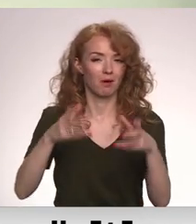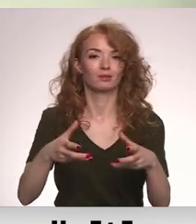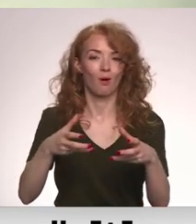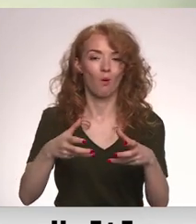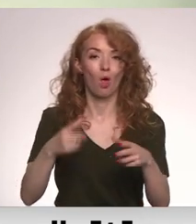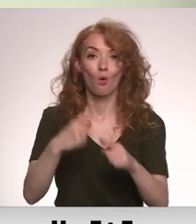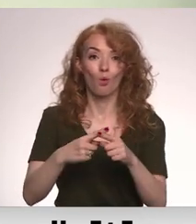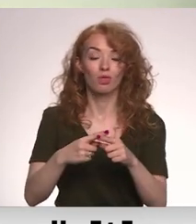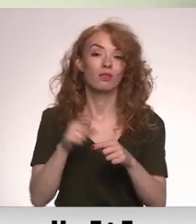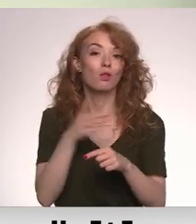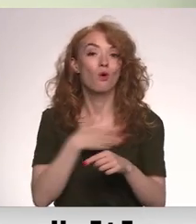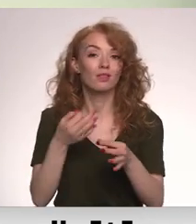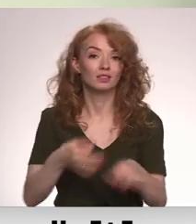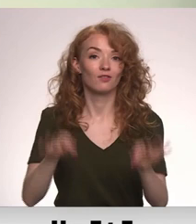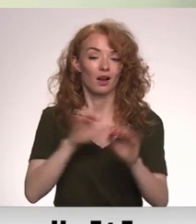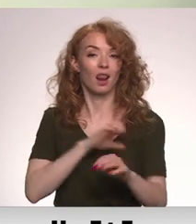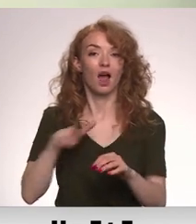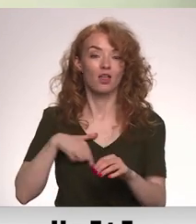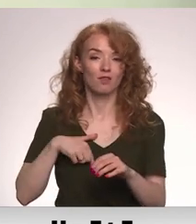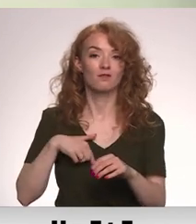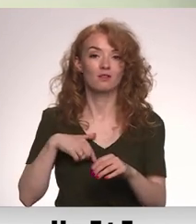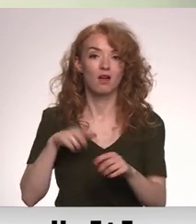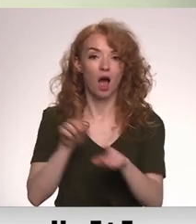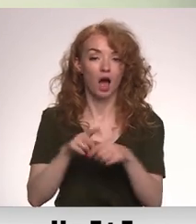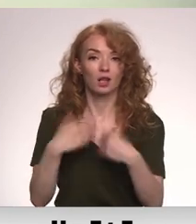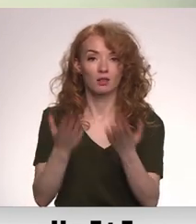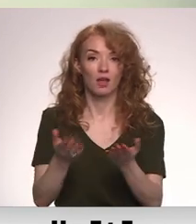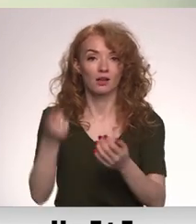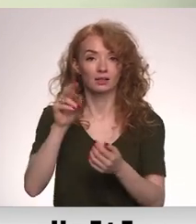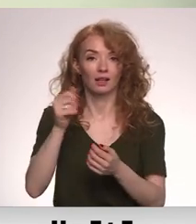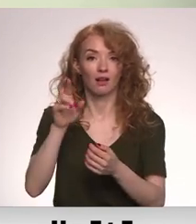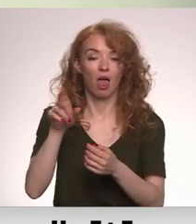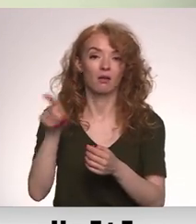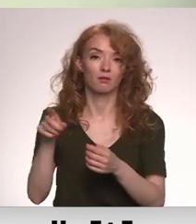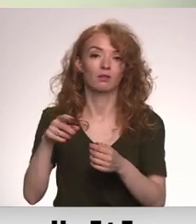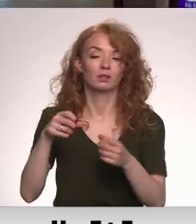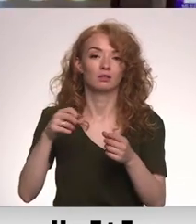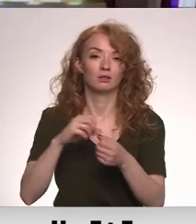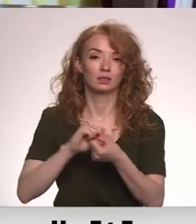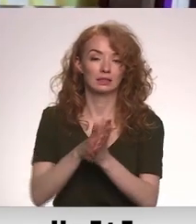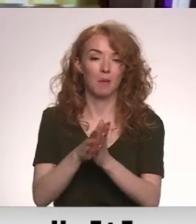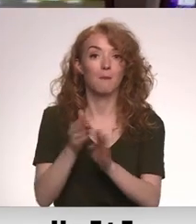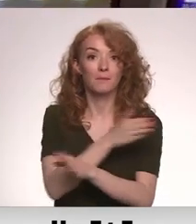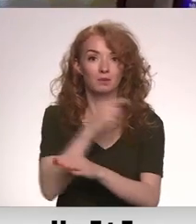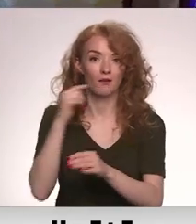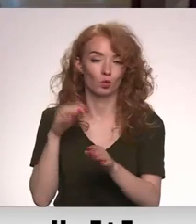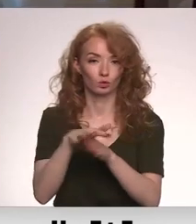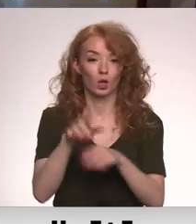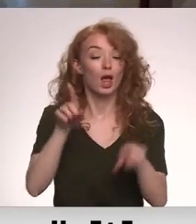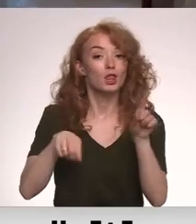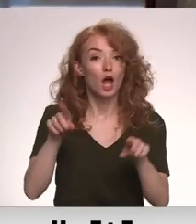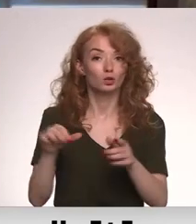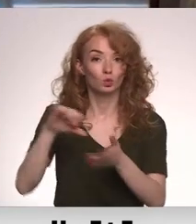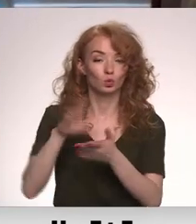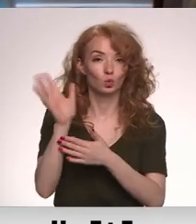pasaulē. Un, kas ļoti svarīgi, Latvija iedeva Stinger sistēmas vēl pirms Krievijas iebrukuma. Neskatoties, ka dažas no uzrunām